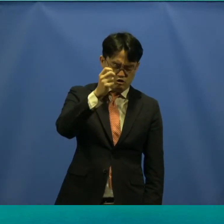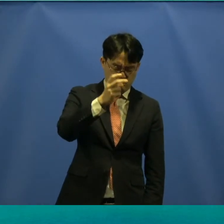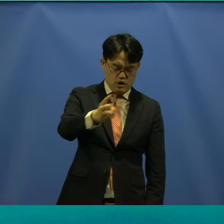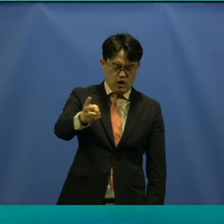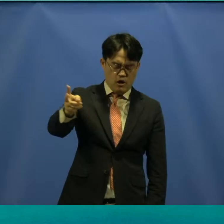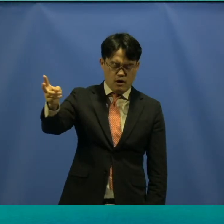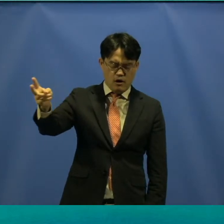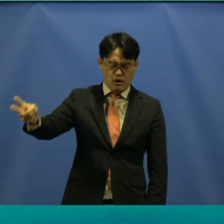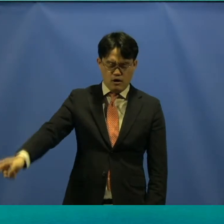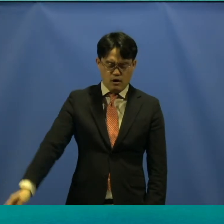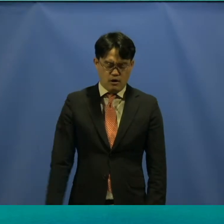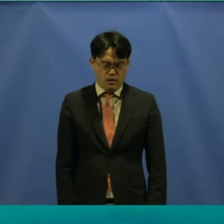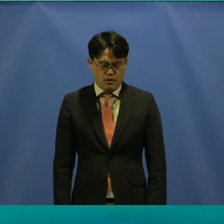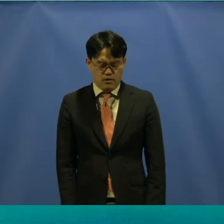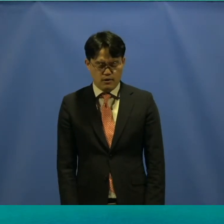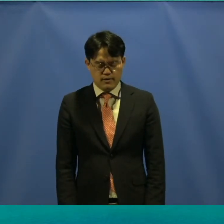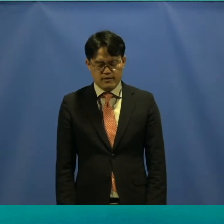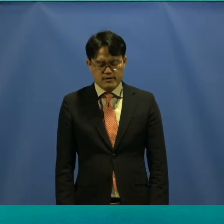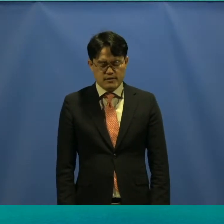주여.